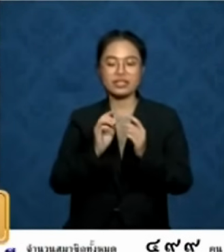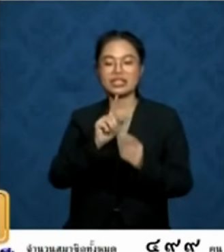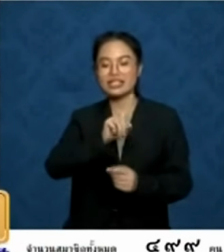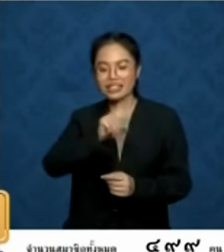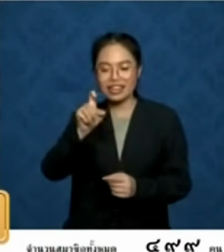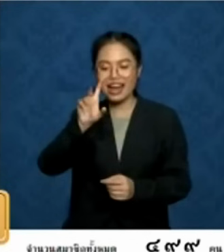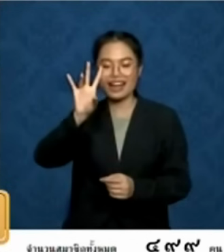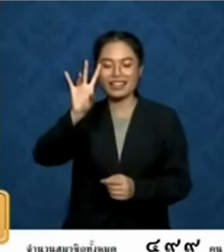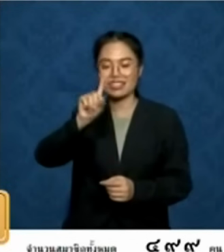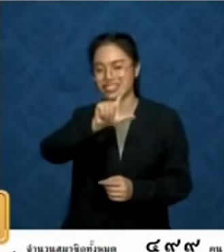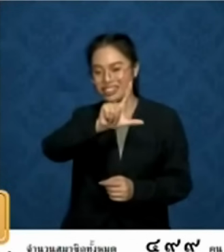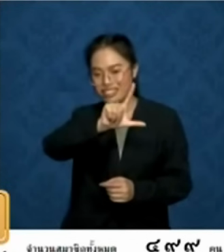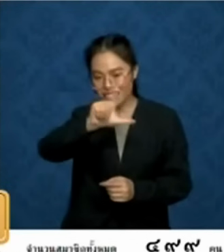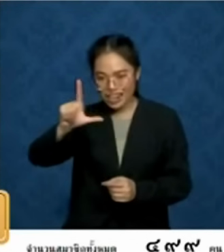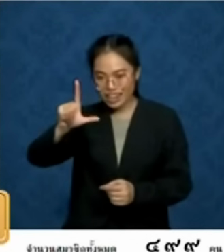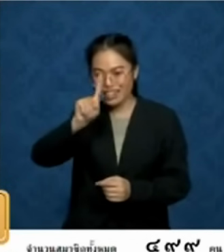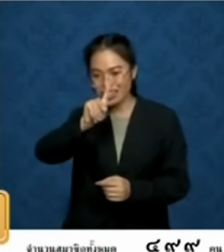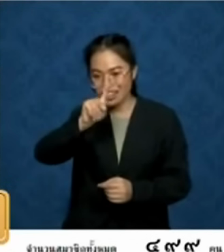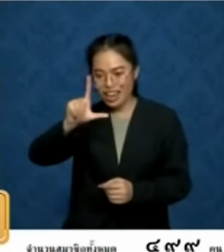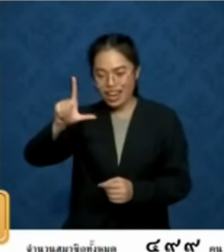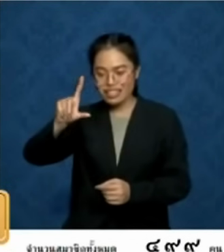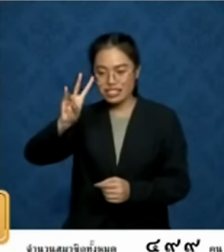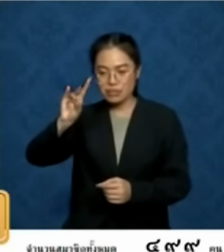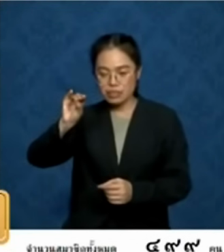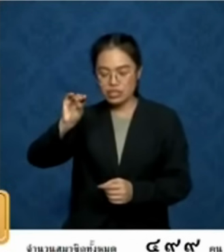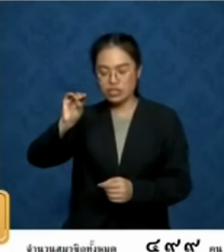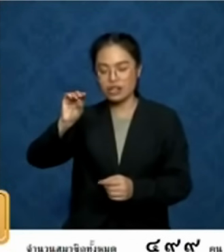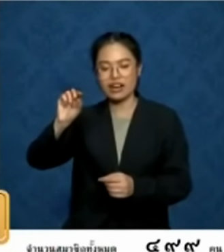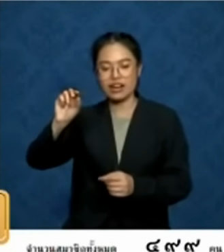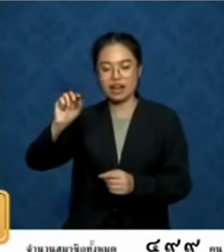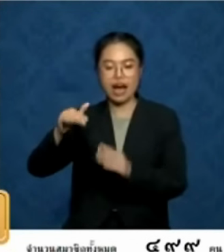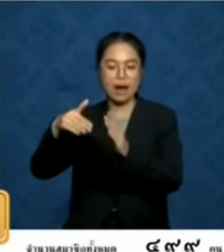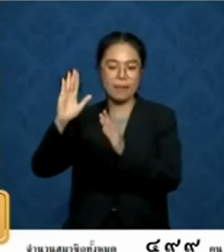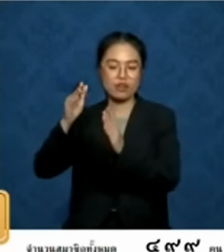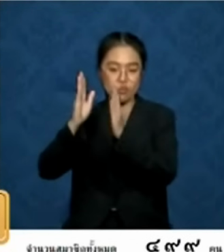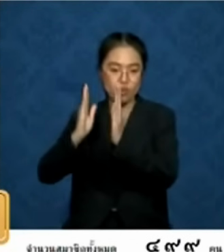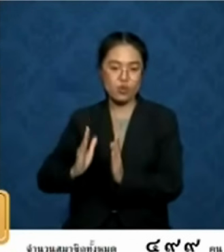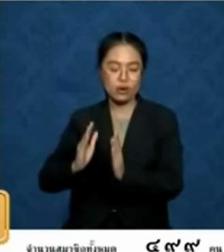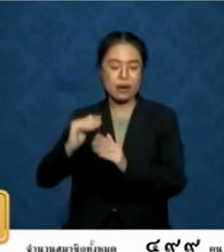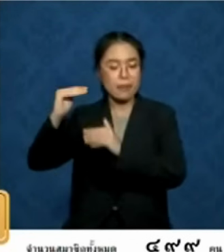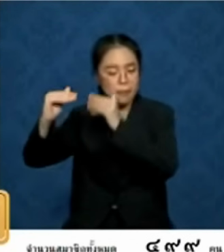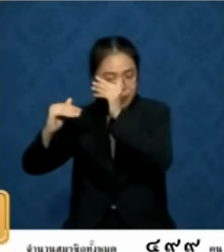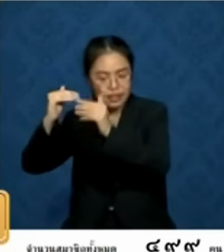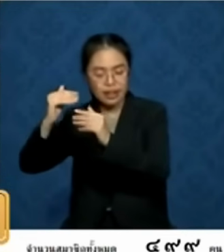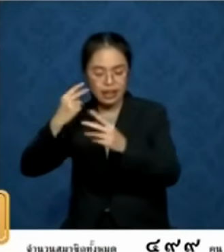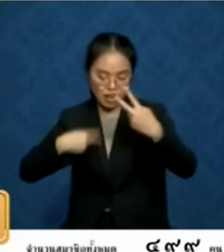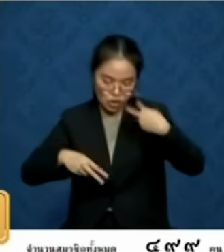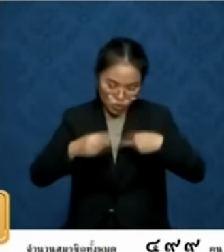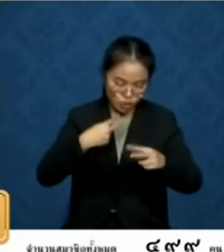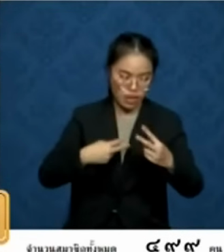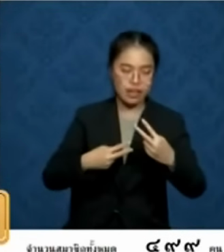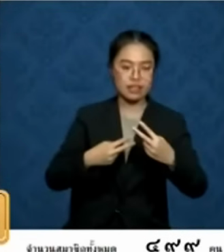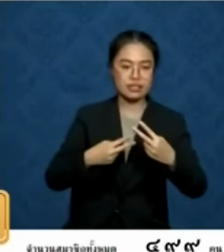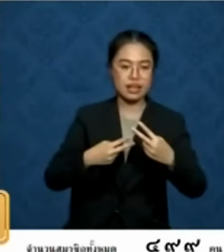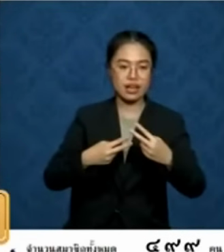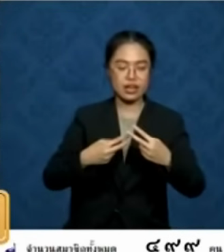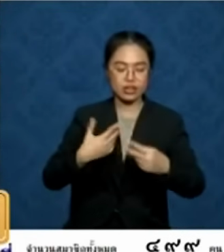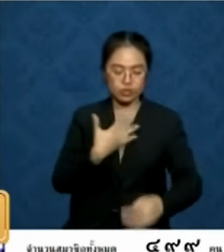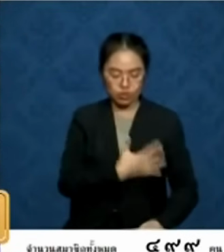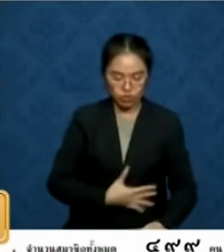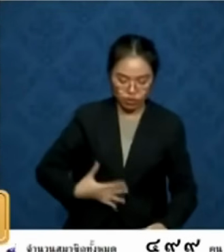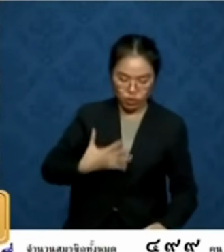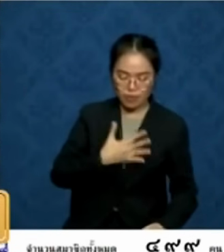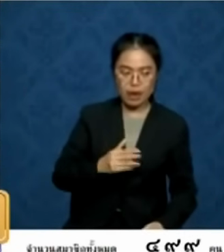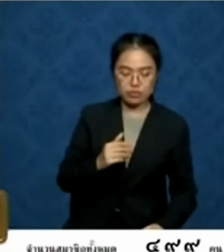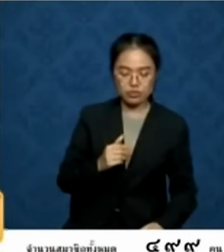นและภาคีเครือข่ายการจัดการสุขภาพส่งเสริมความรู้ด้านการรักษาและฟื้นฟูสุขภาพที่ถูกต้